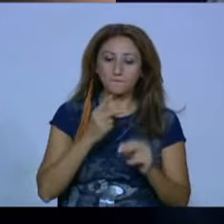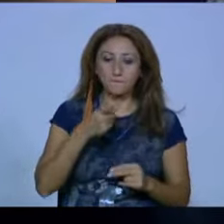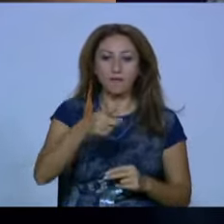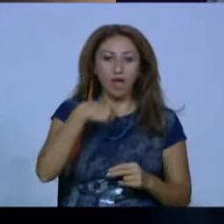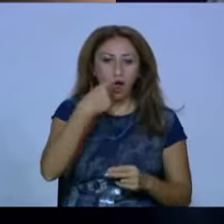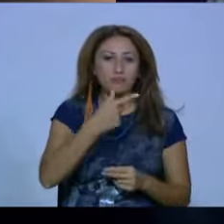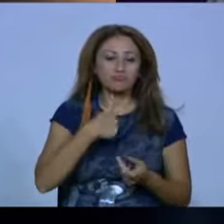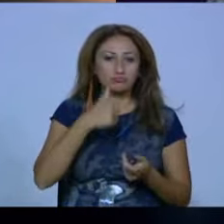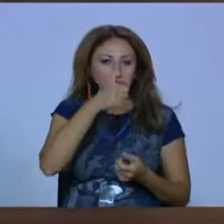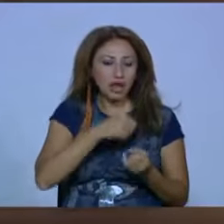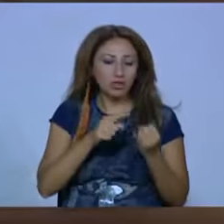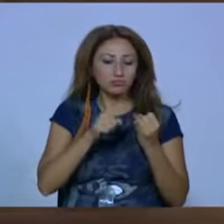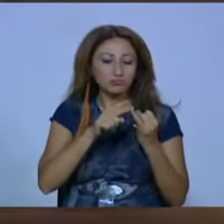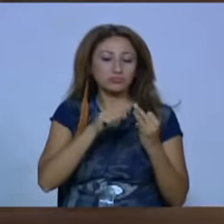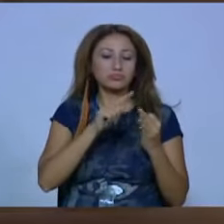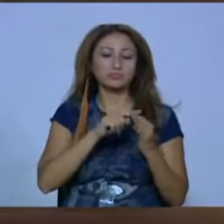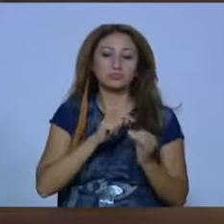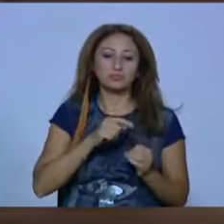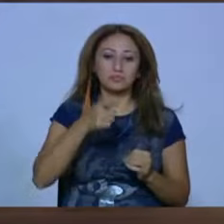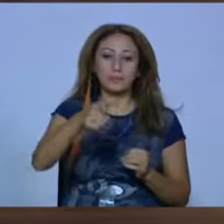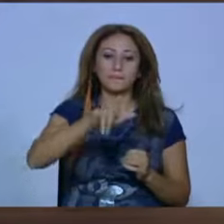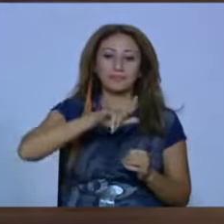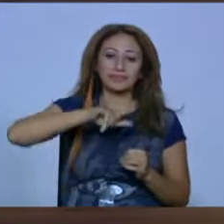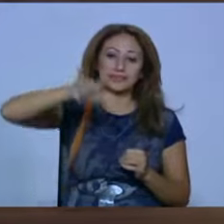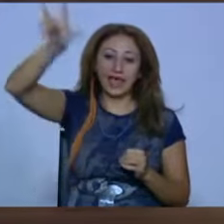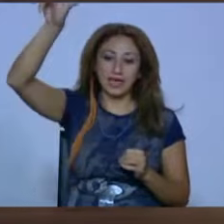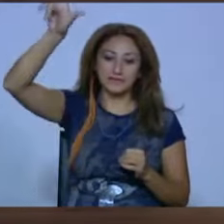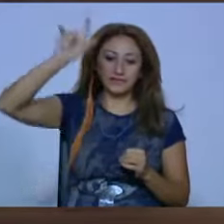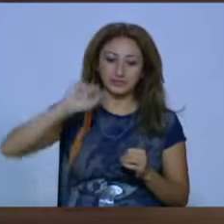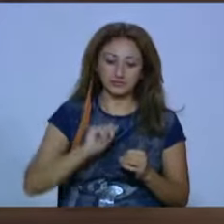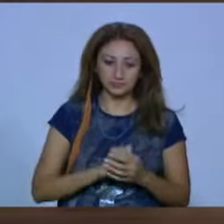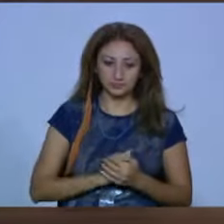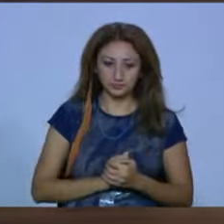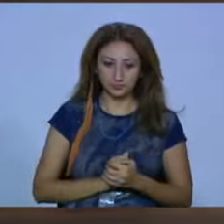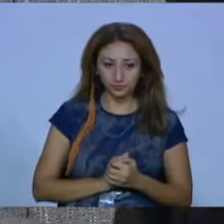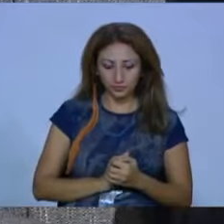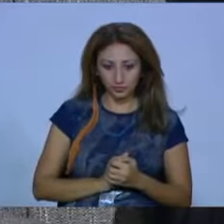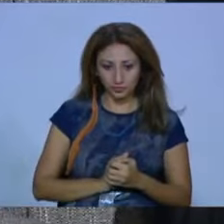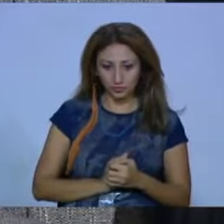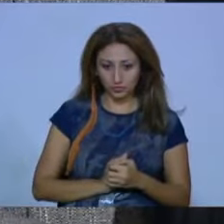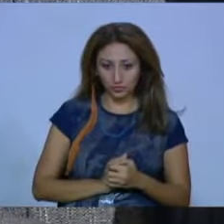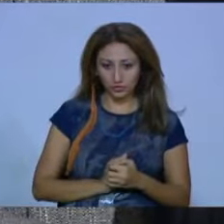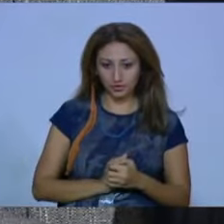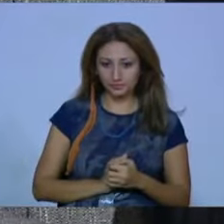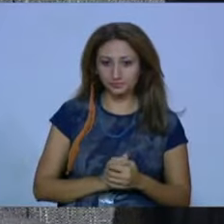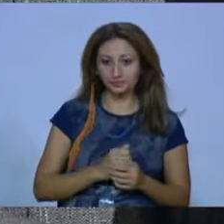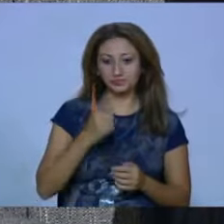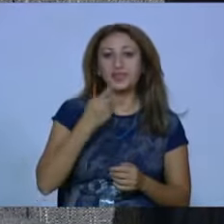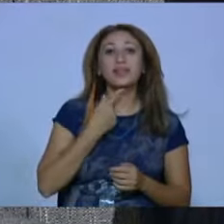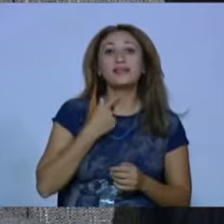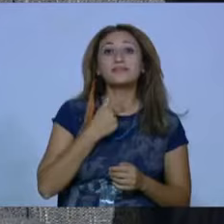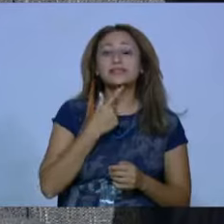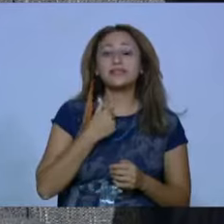له، وبعديها سافر جهز للسفر. انا فاكر مره كان بيقول لي انا نفسي